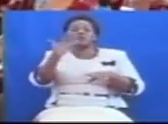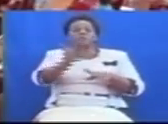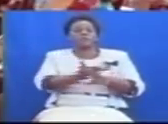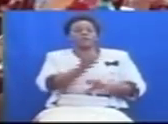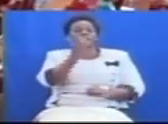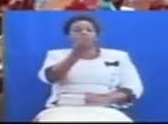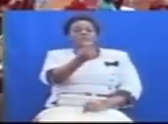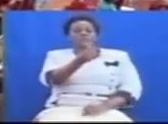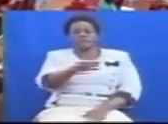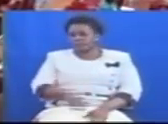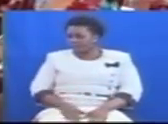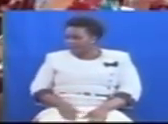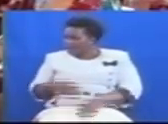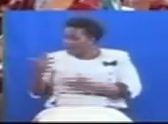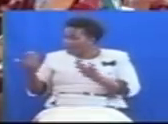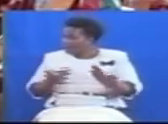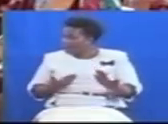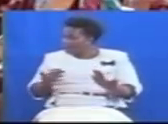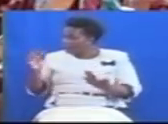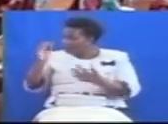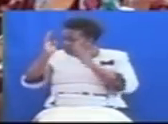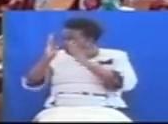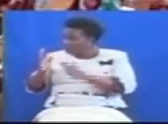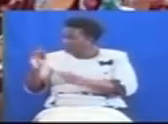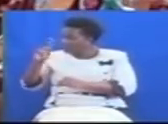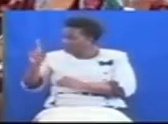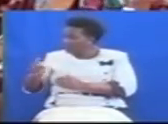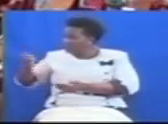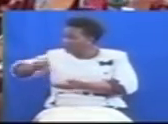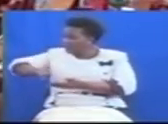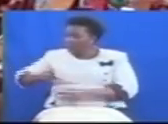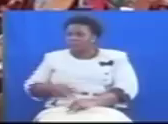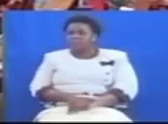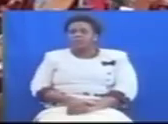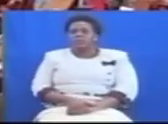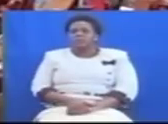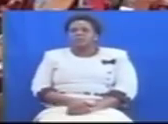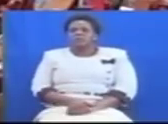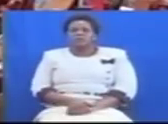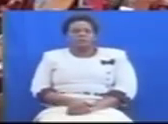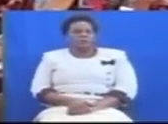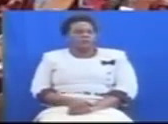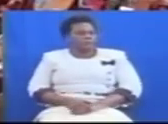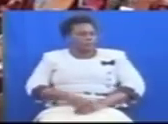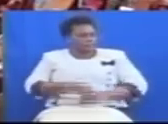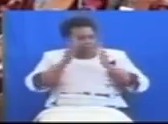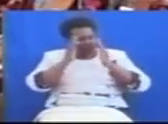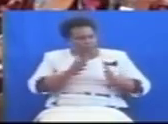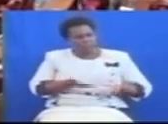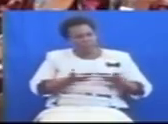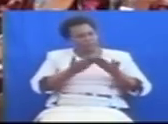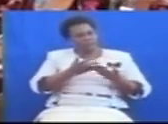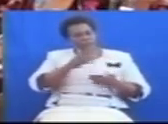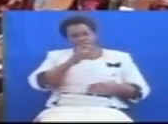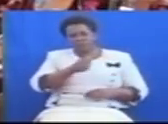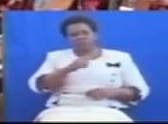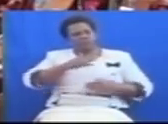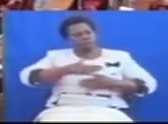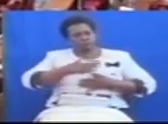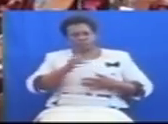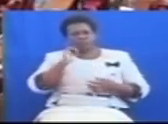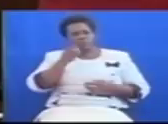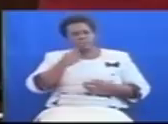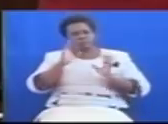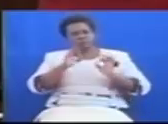Mheshimiwa Dr. Dalali Peter Kafumu, swali la nyongeza. Mheshimiwa Naibu Spika, nashukuru sana kwa majibu ya Mheshimiwa